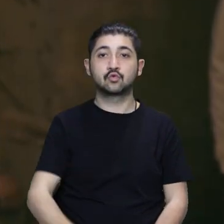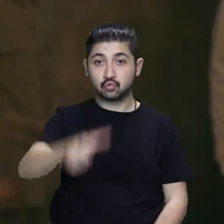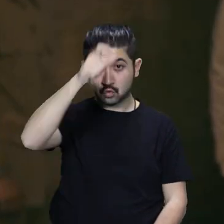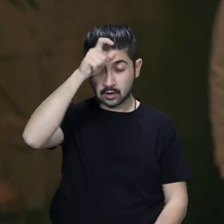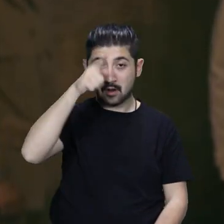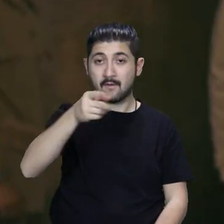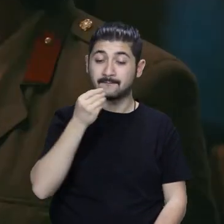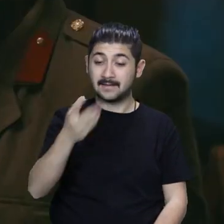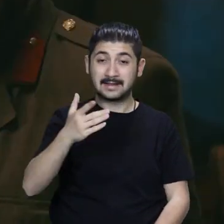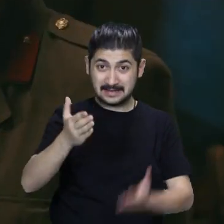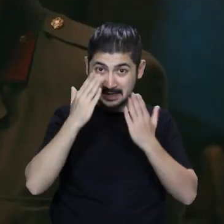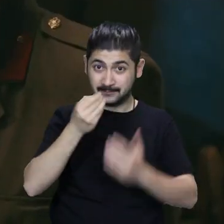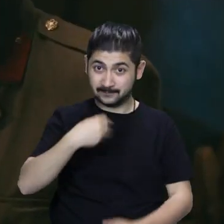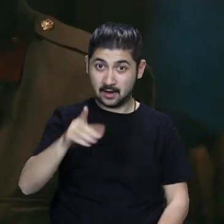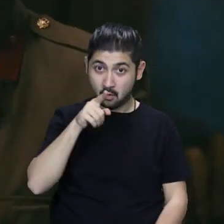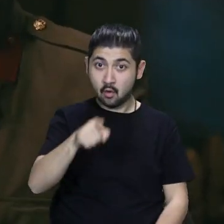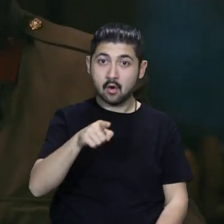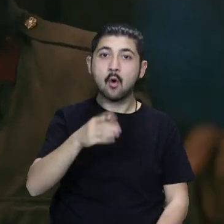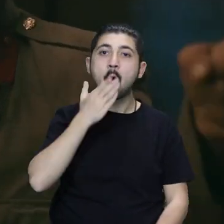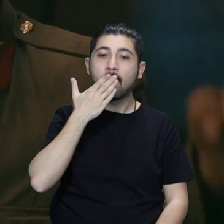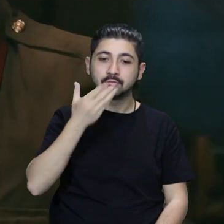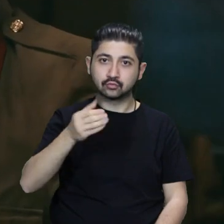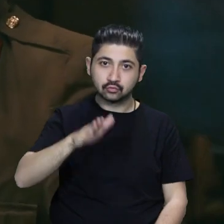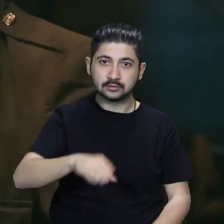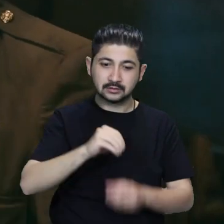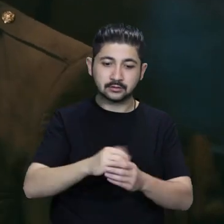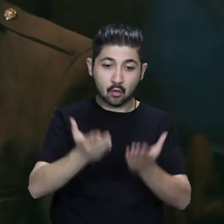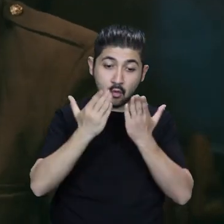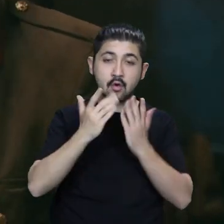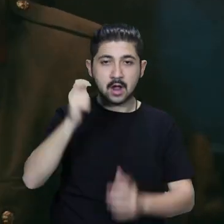Türklere verdiğiniz ders okullarımızda çocuklara okutulacak.